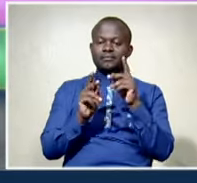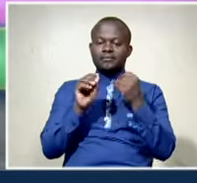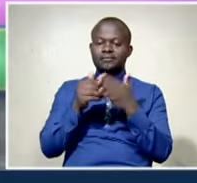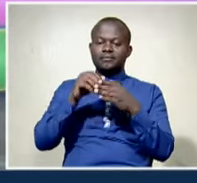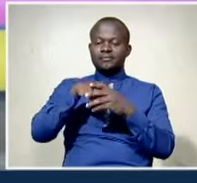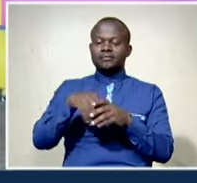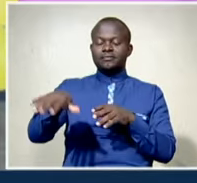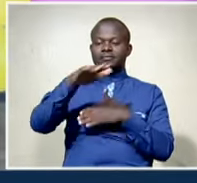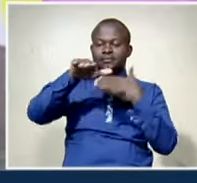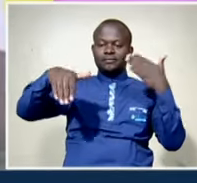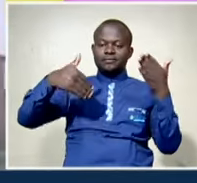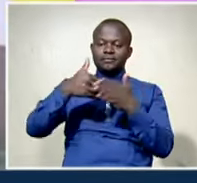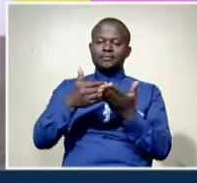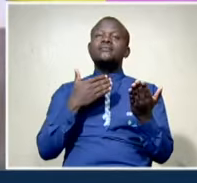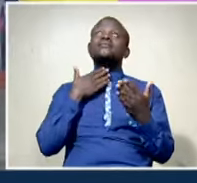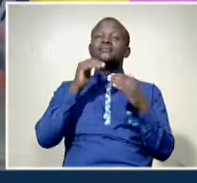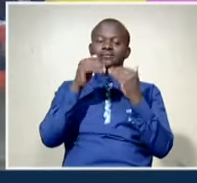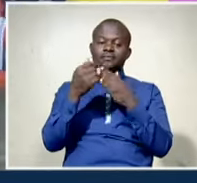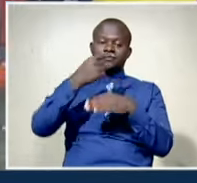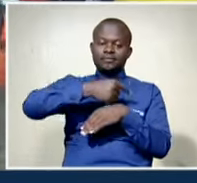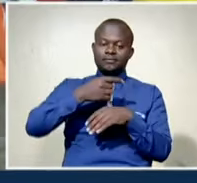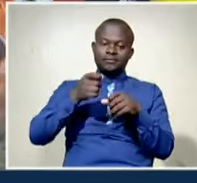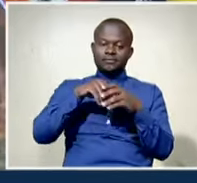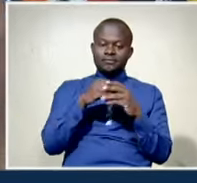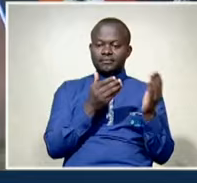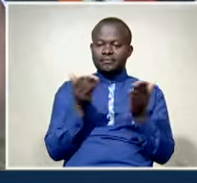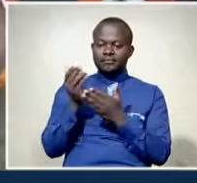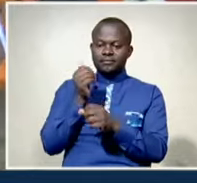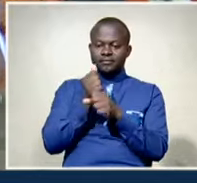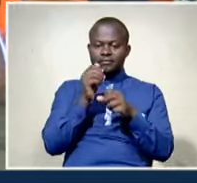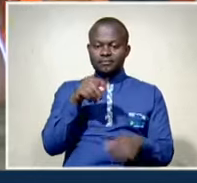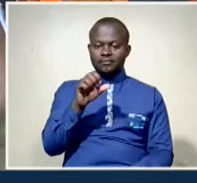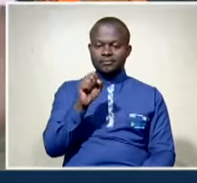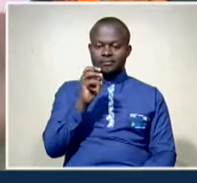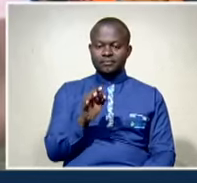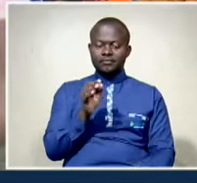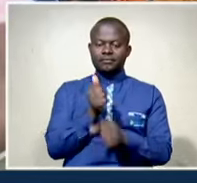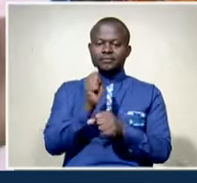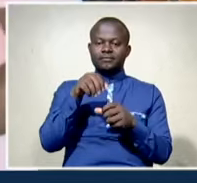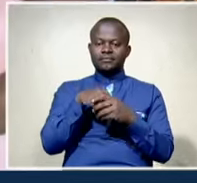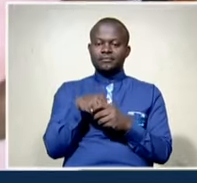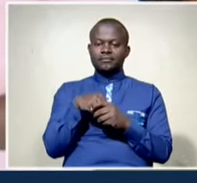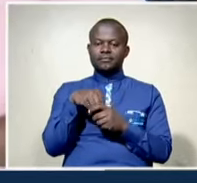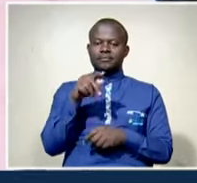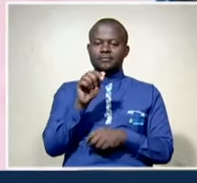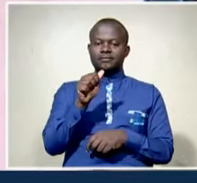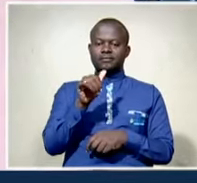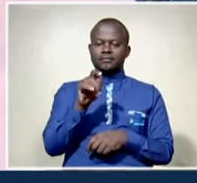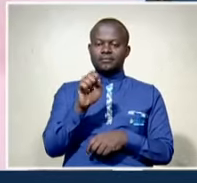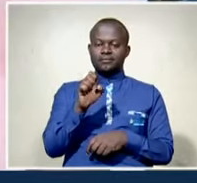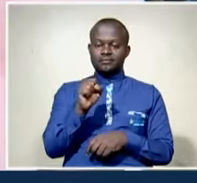kuyitabira muri iyi ntara bifuza ko ahubwo iminsi yakongerwa reka twakire umukozi wa PSF urugaga rw'abikorera muri iyi ntara yitwa Kayitesi